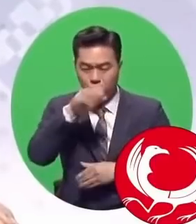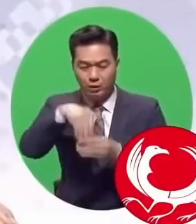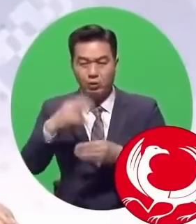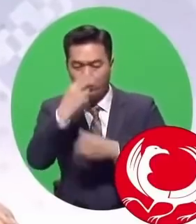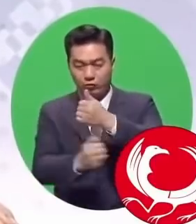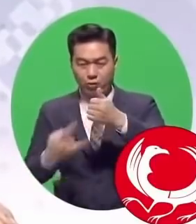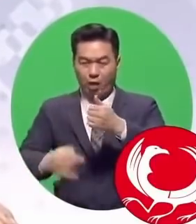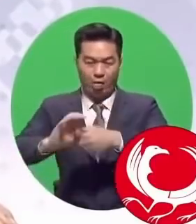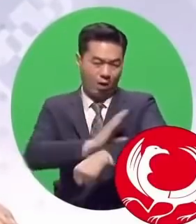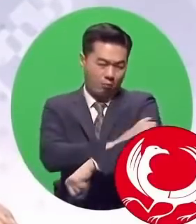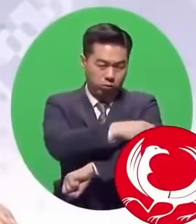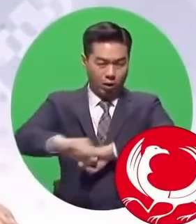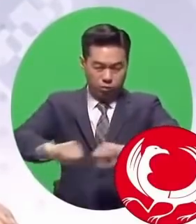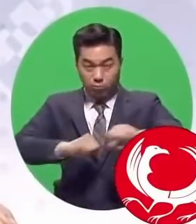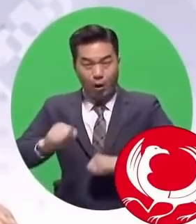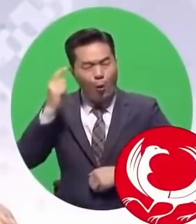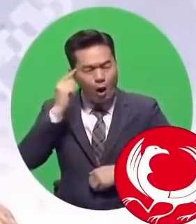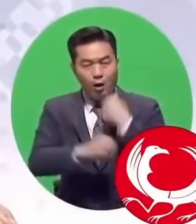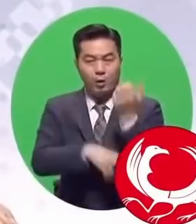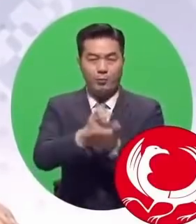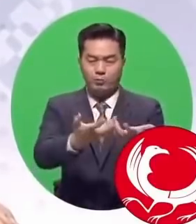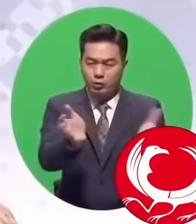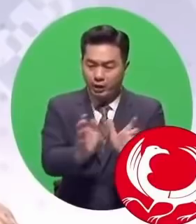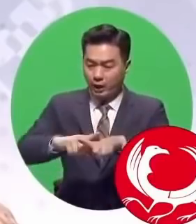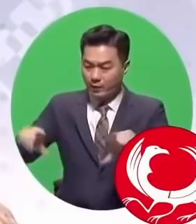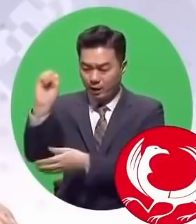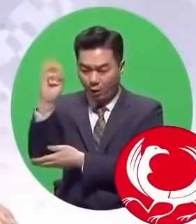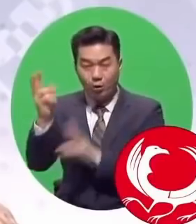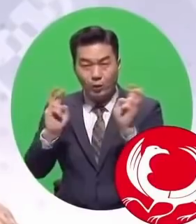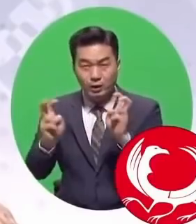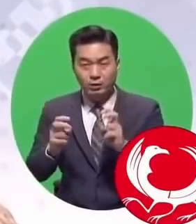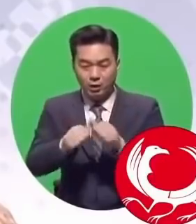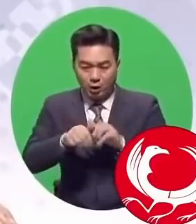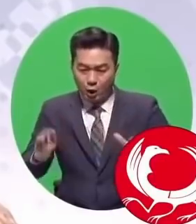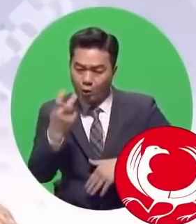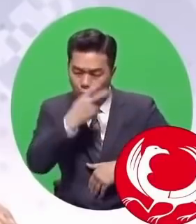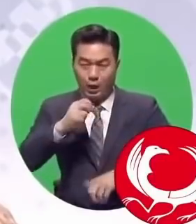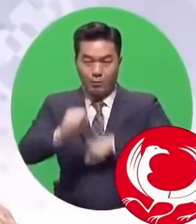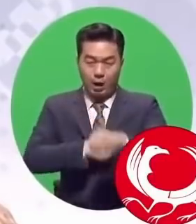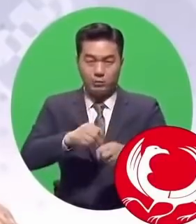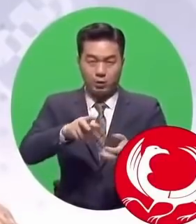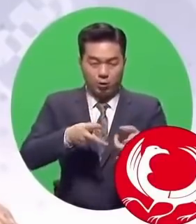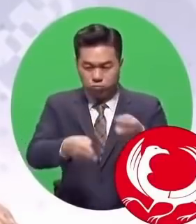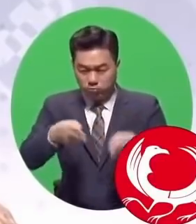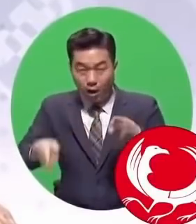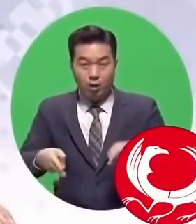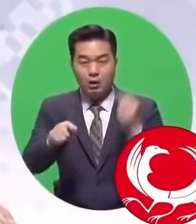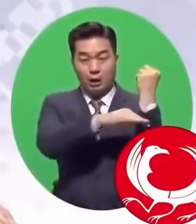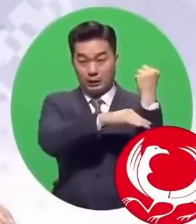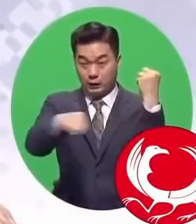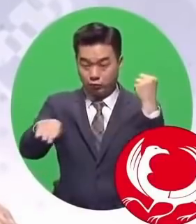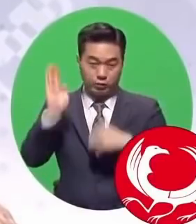행포입니다. 어떻게 국가헌법기관이 언론, 민간 언론사에서 여론조사에 넣고 안 넣고 마음대로 하게 해가지고 그걸